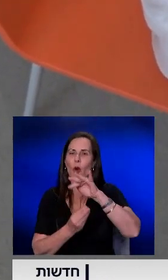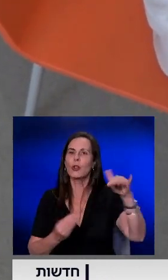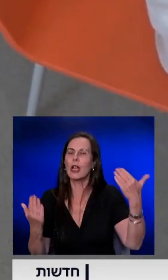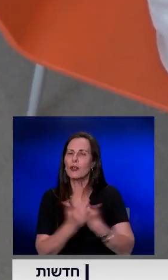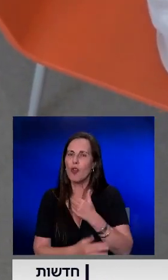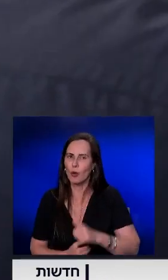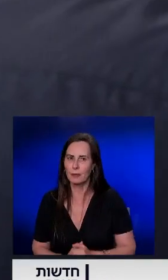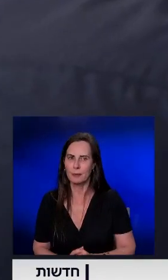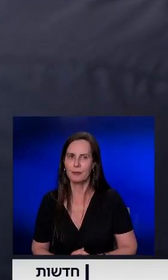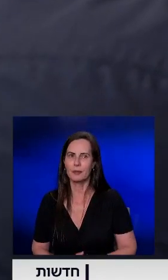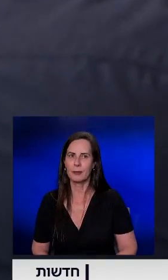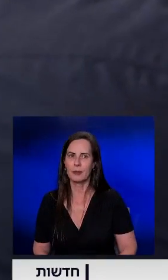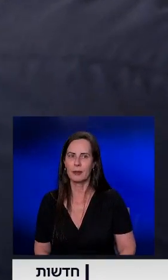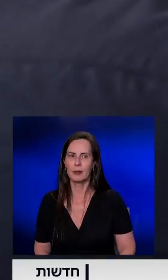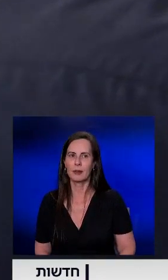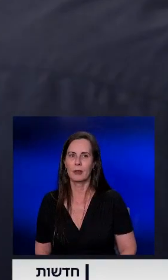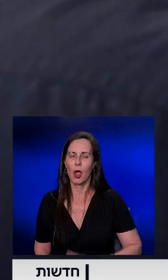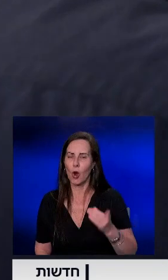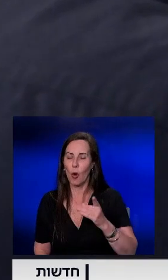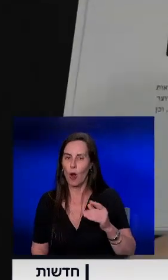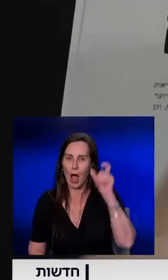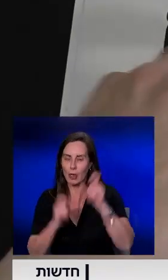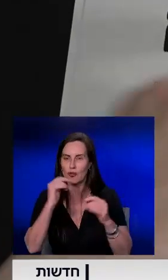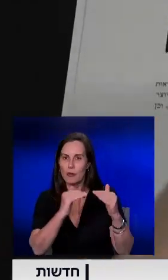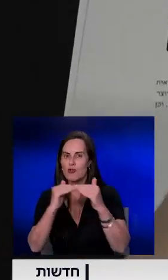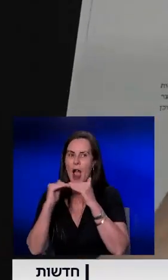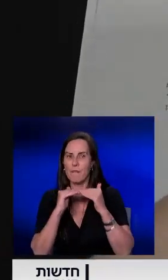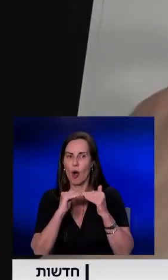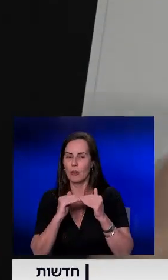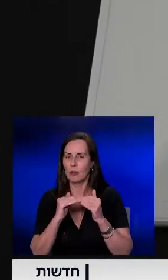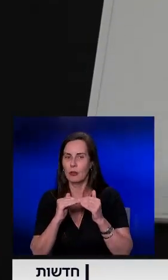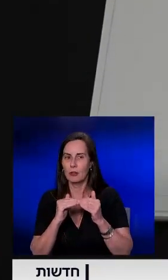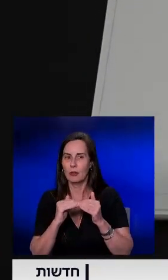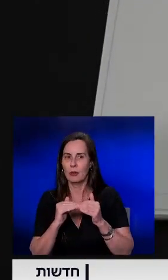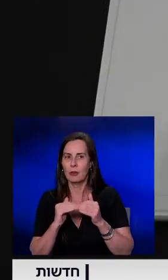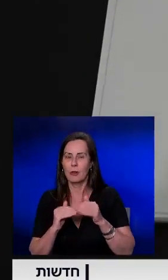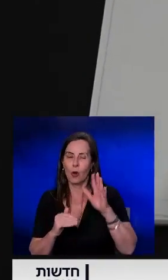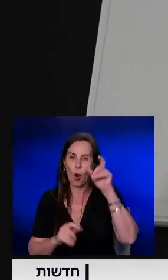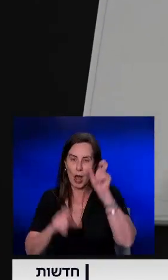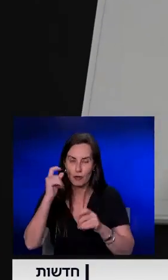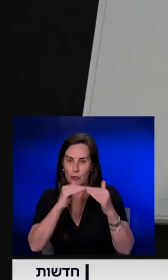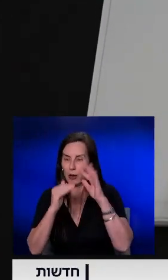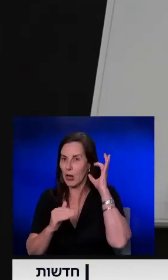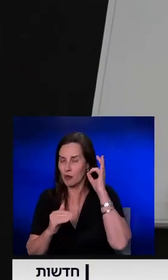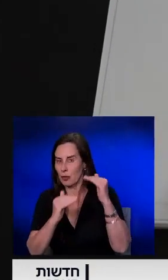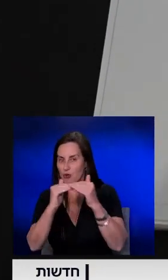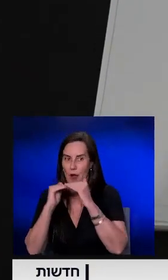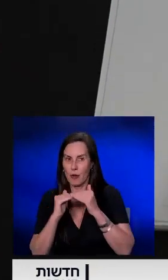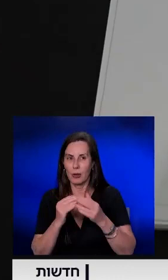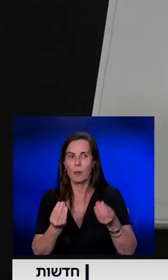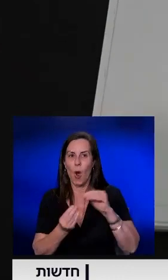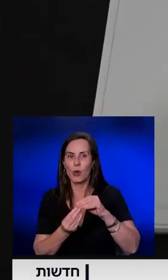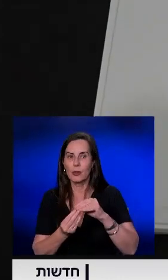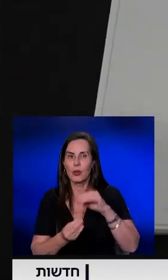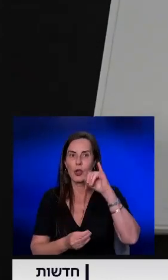בית. כל האנשים שוות. כל האנשים שווים, כל הנשים שוות. יש לנו כאן את האות הרב מגדרית